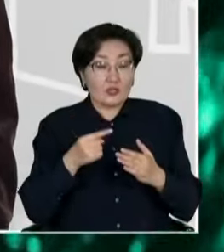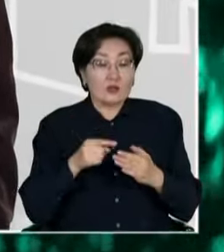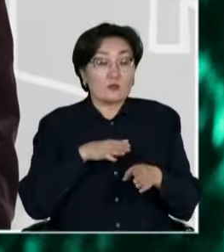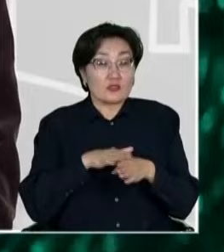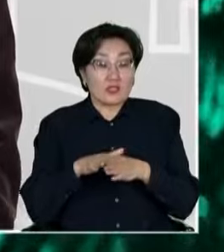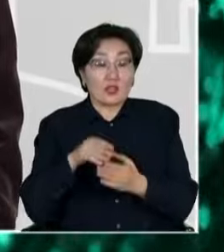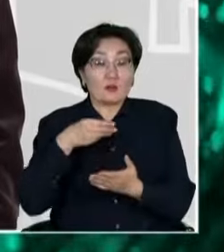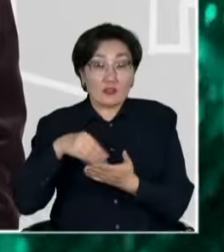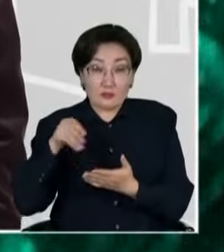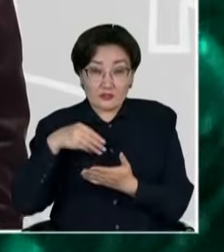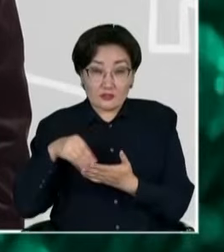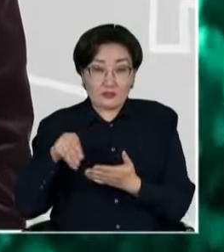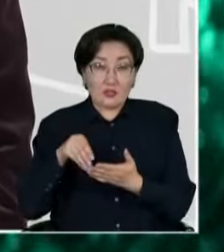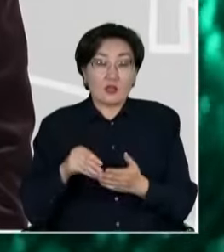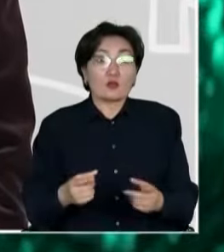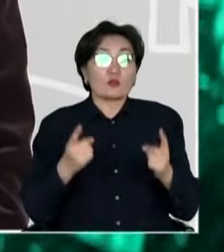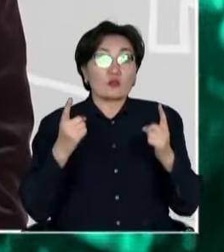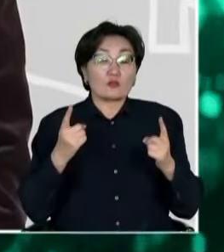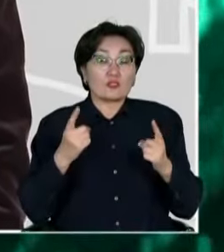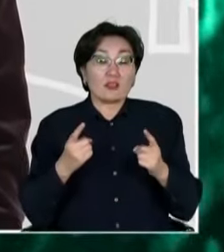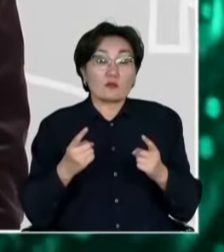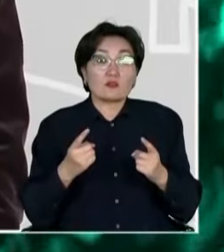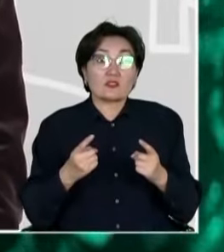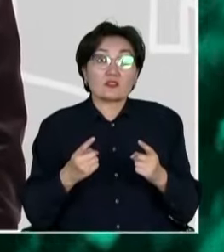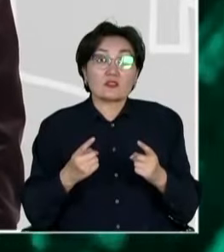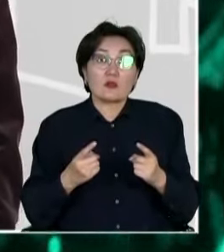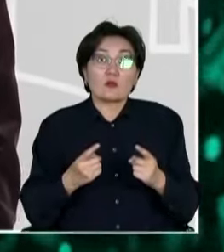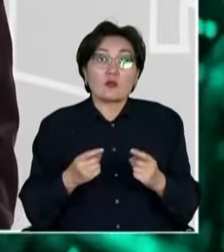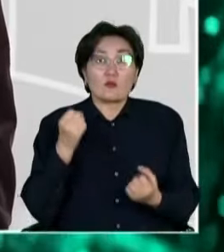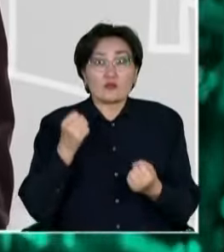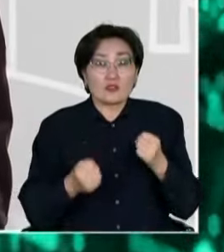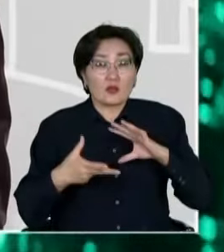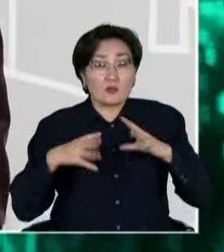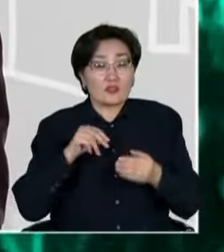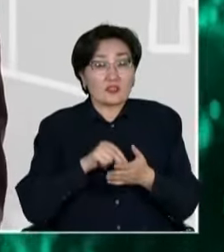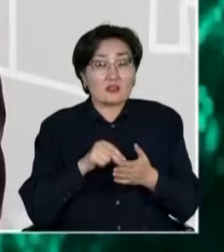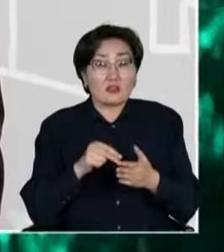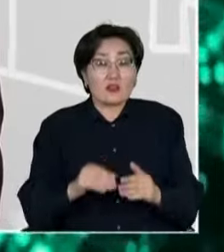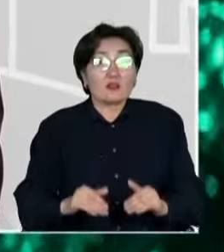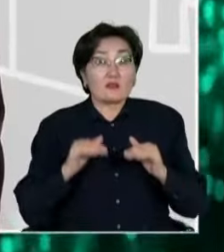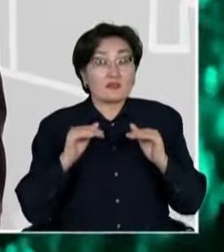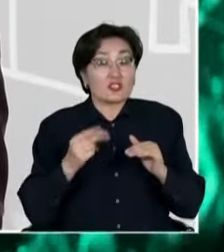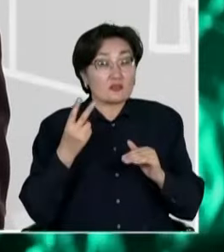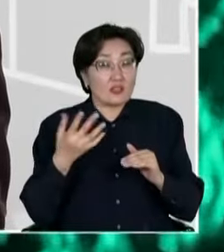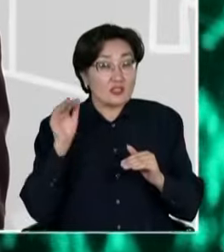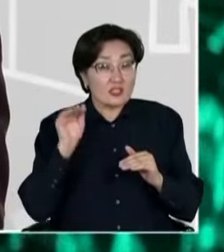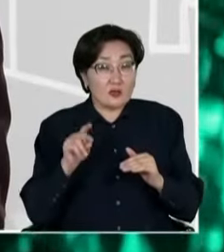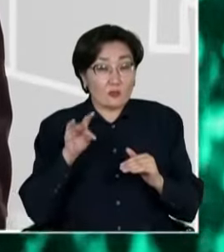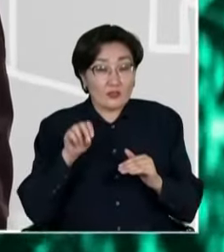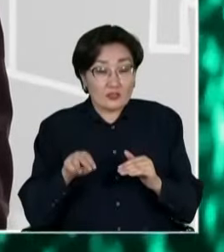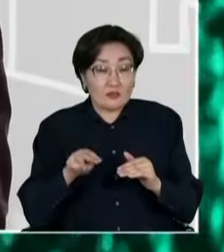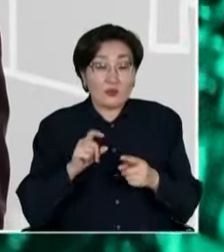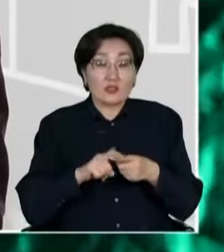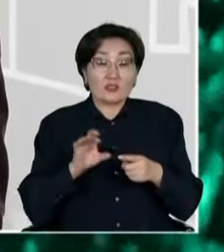совершившее приобретение крупного имущества, да, совокупной стоимости которых свыше 20 000 МРП. То есть это независимо